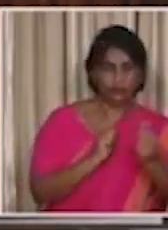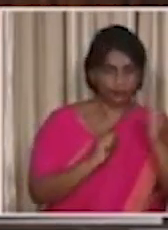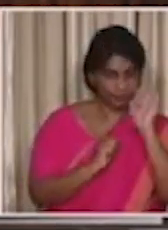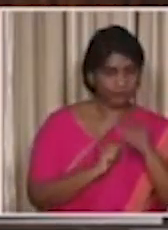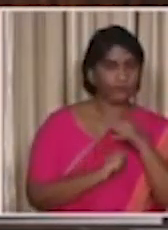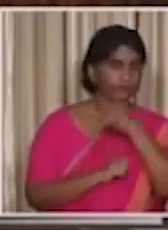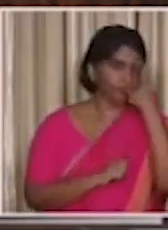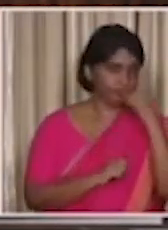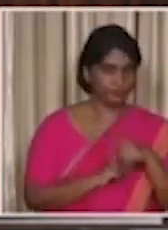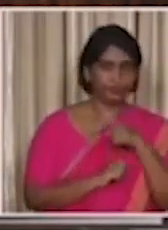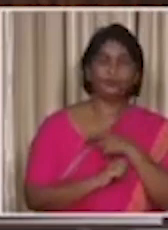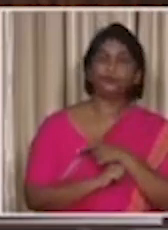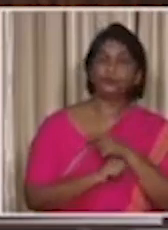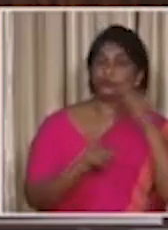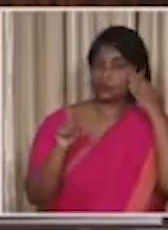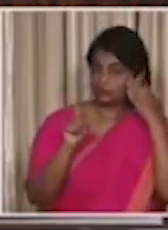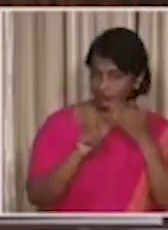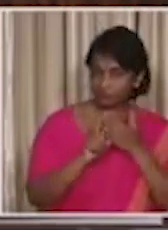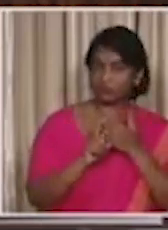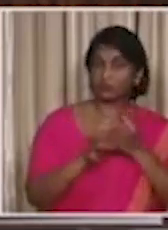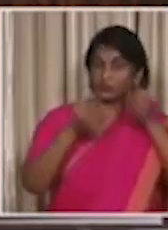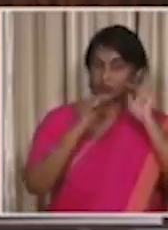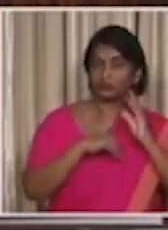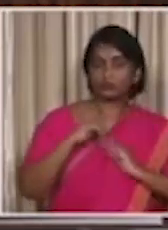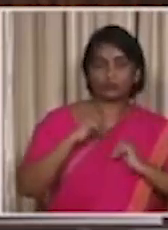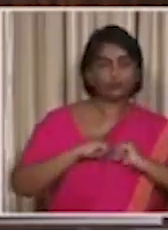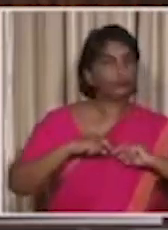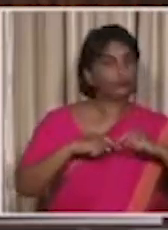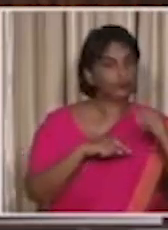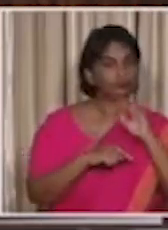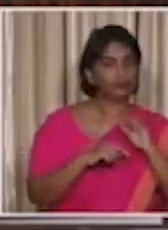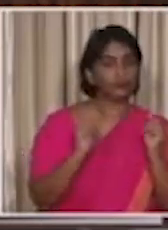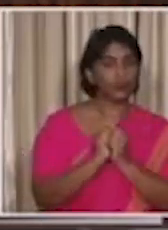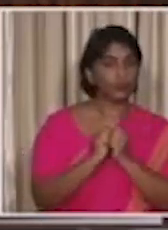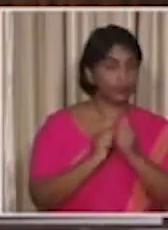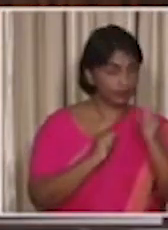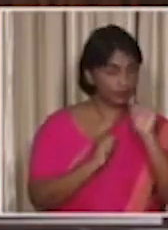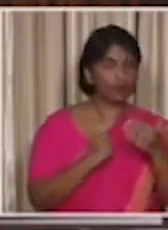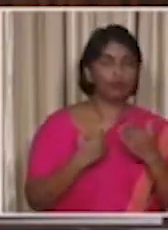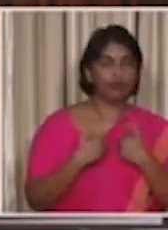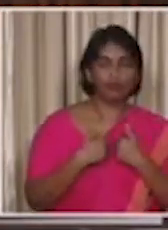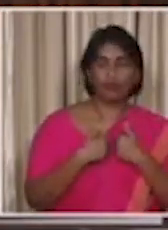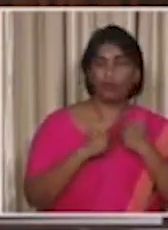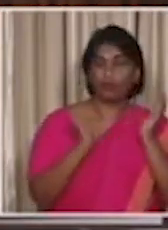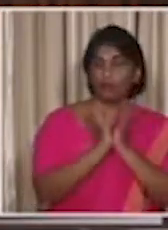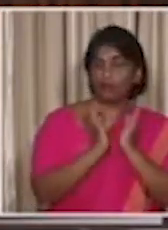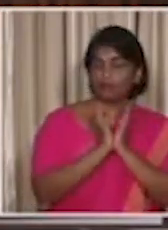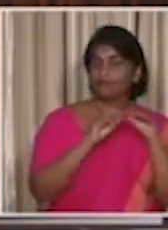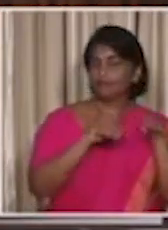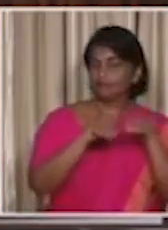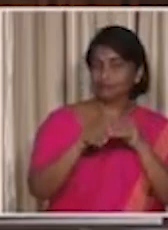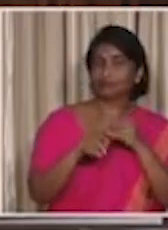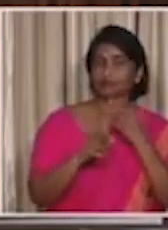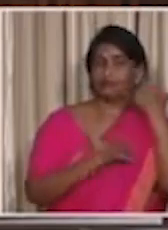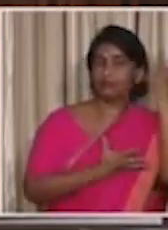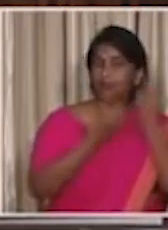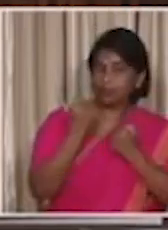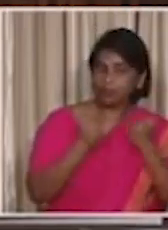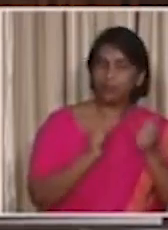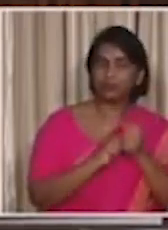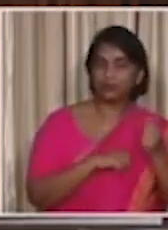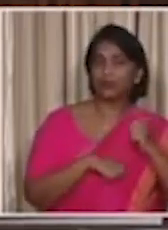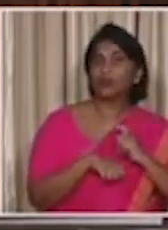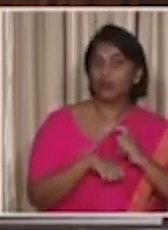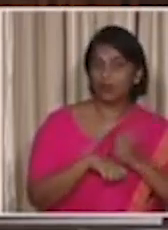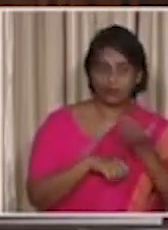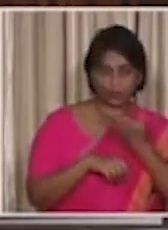ඒ නිසයි. ඒ සම්බන්ධයෙන් නිසි පිළිවෙතක් අනුව කටයුතු කළොත් අපිට හරිත ප්‍රතිපාදන ලබා ගැනීමේ